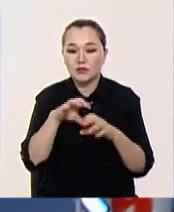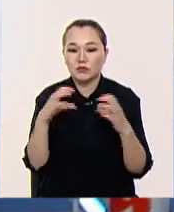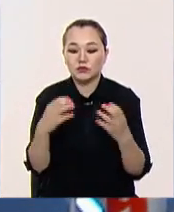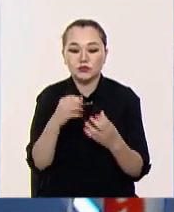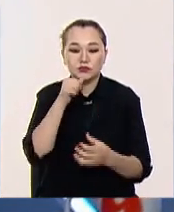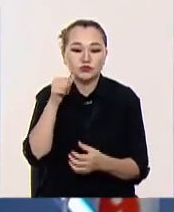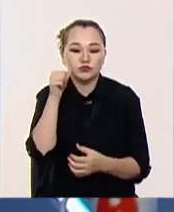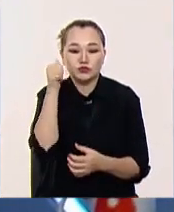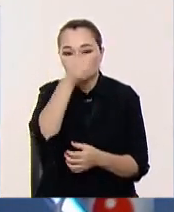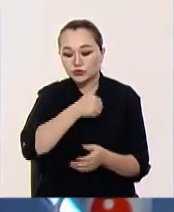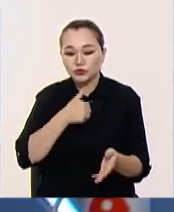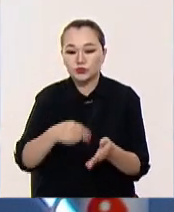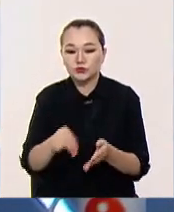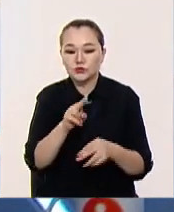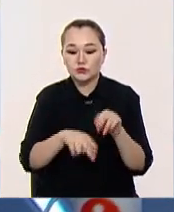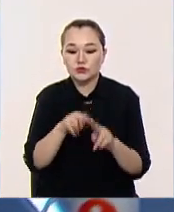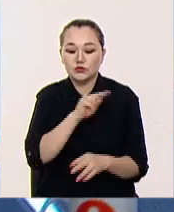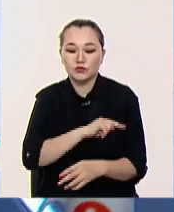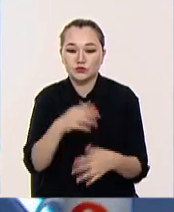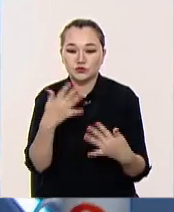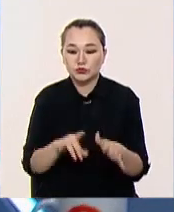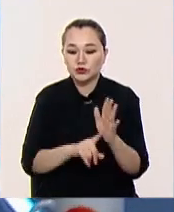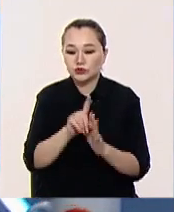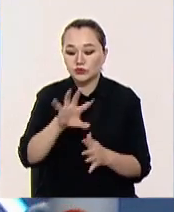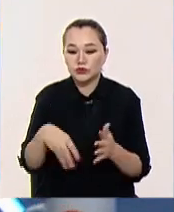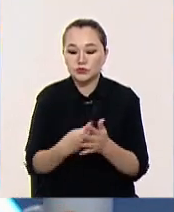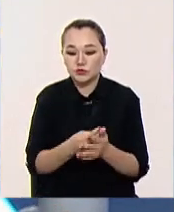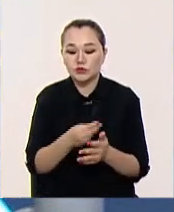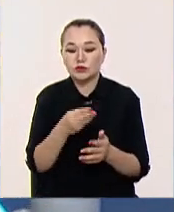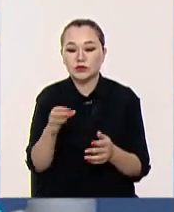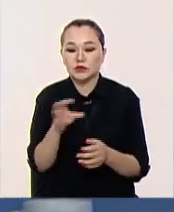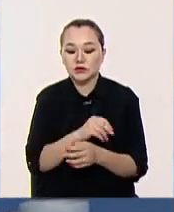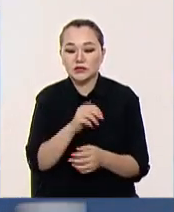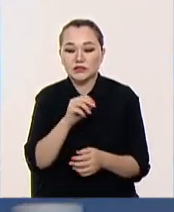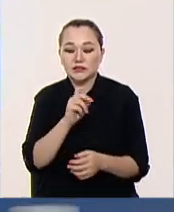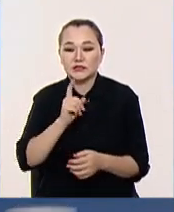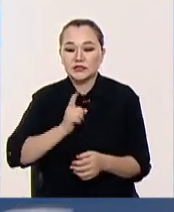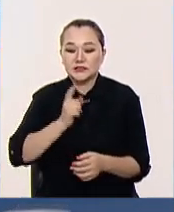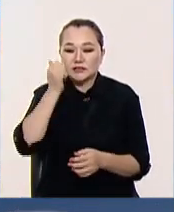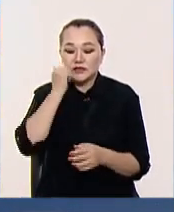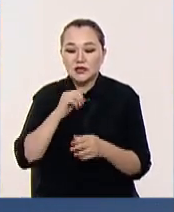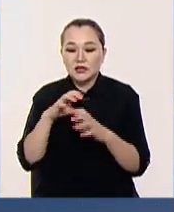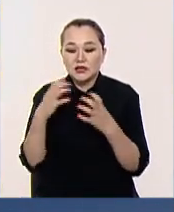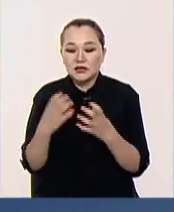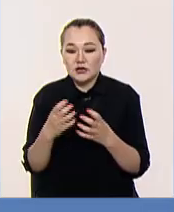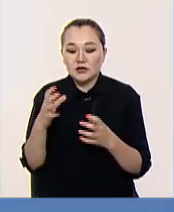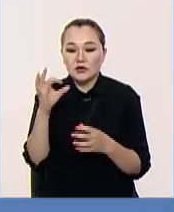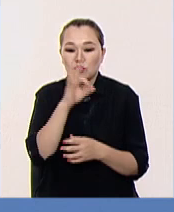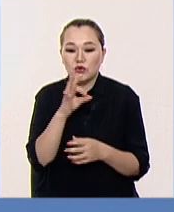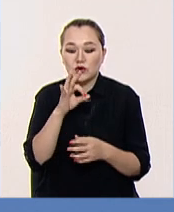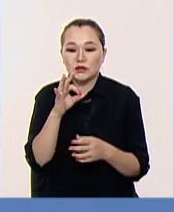прошлом году. Строительные работы уже начались, но до сих пор кипят споры о судьбе старого здания VIP-терминала.